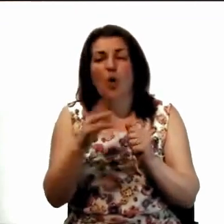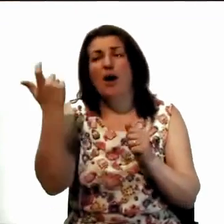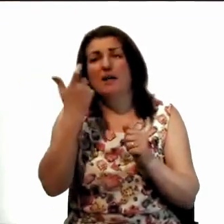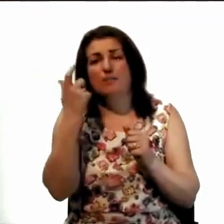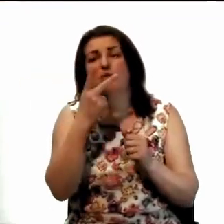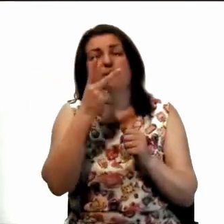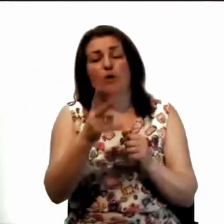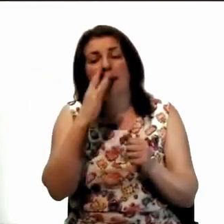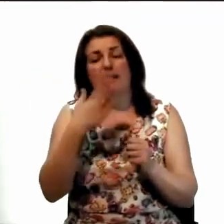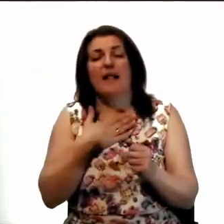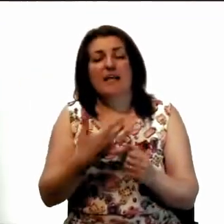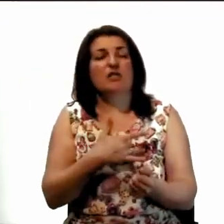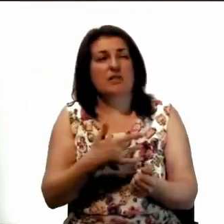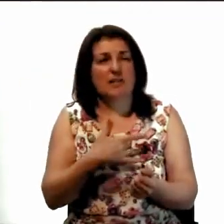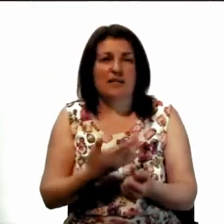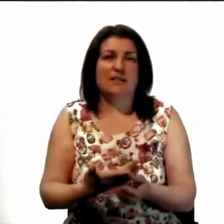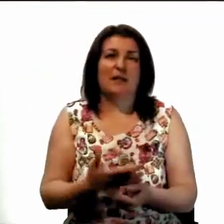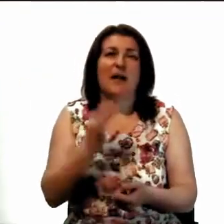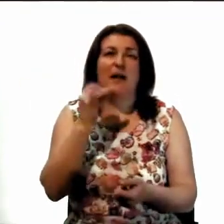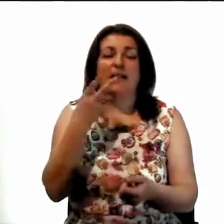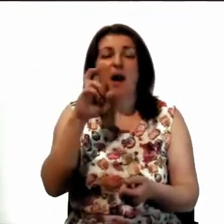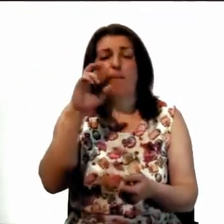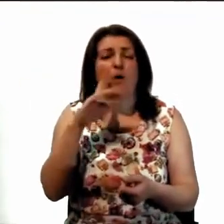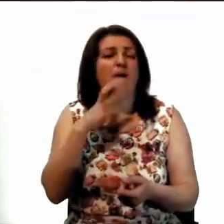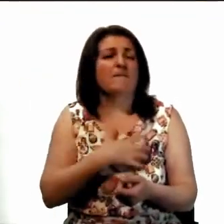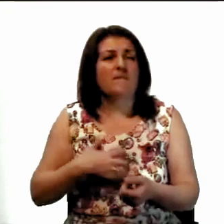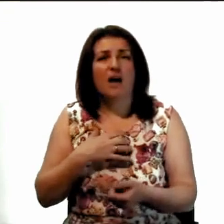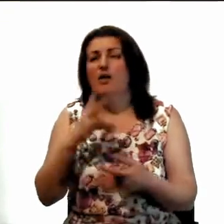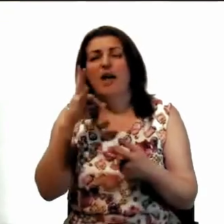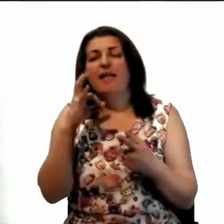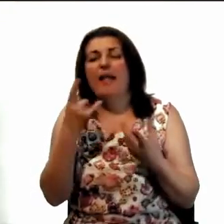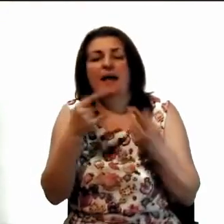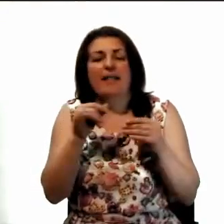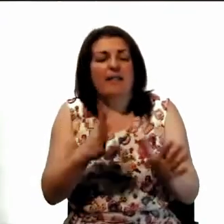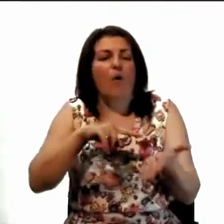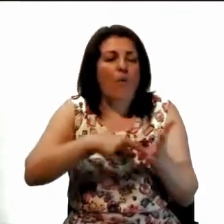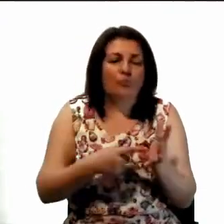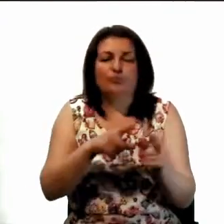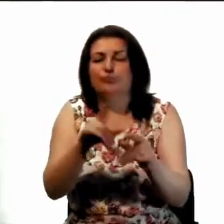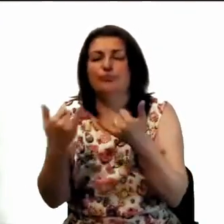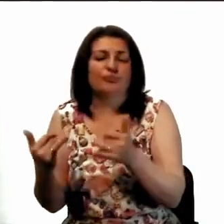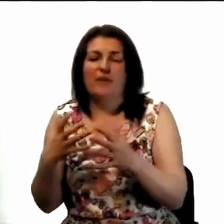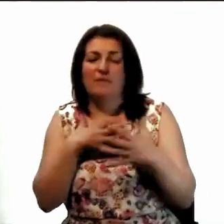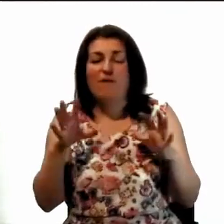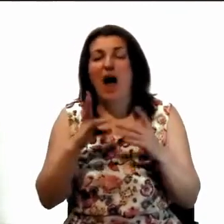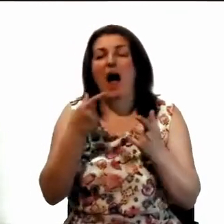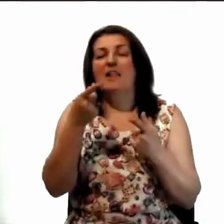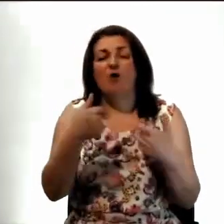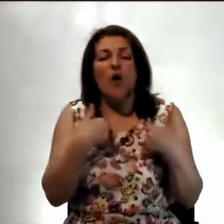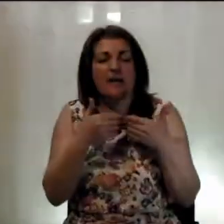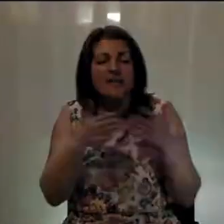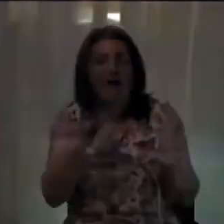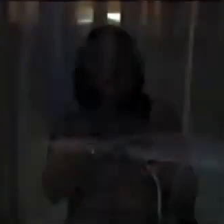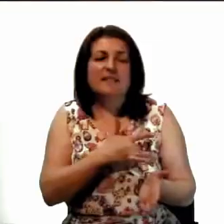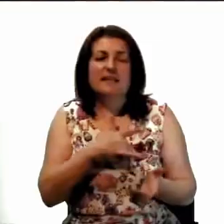Господь смотрит на наше сердце. И для Бога важно не локация, где ты сейчас находишься, а твое раскаянное сердце,